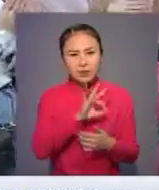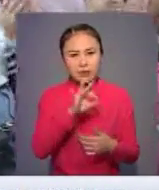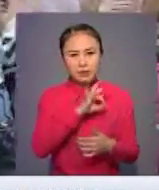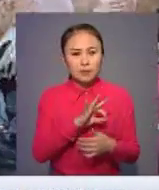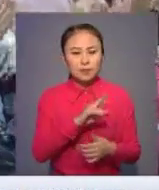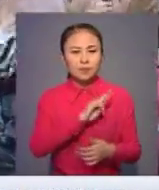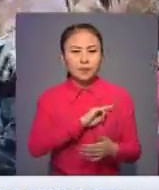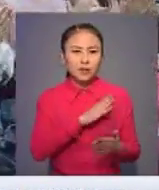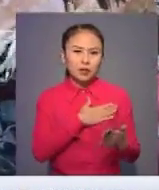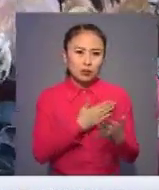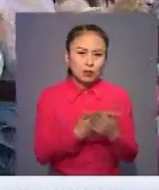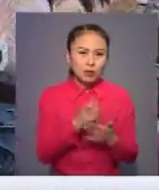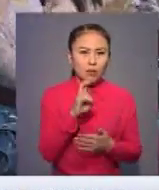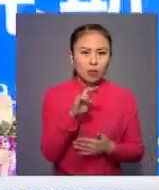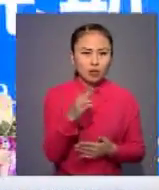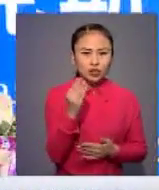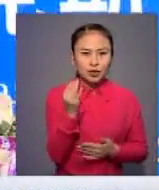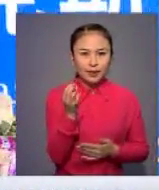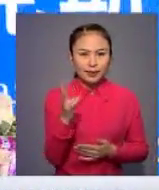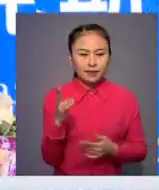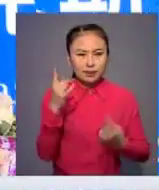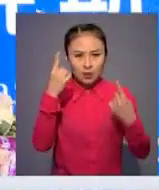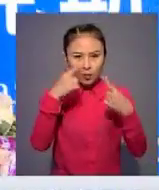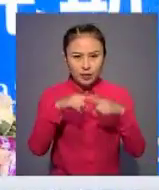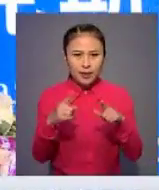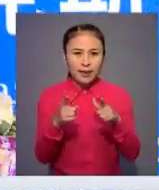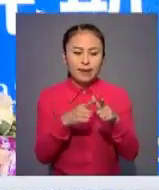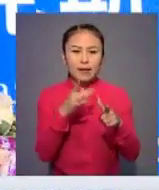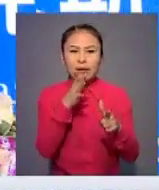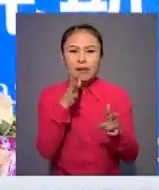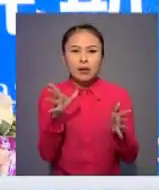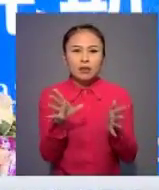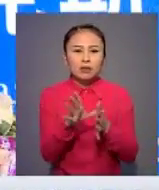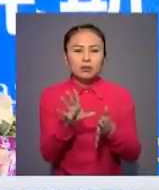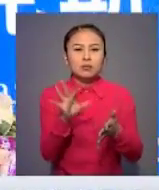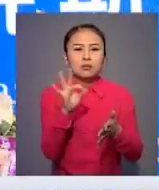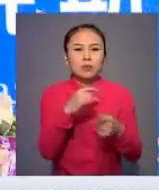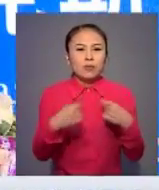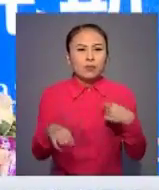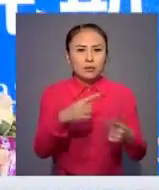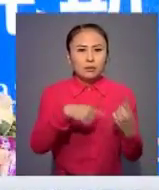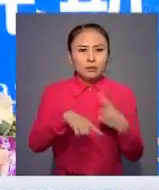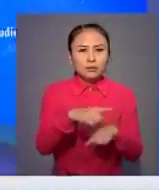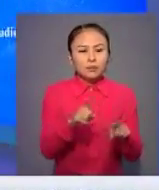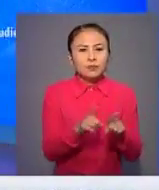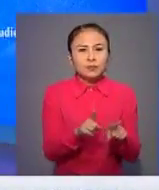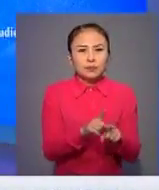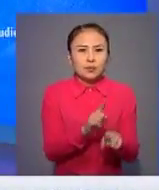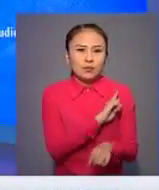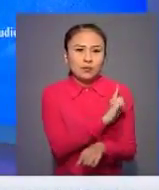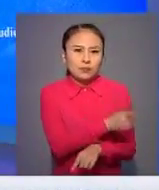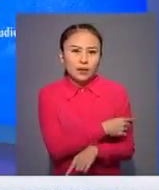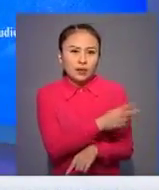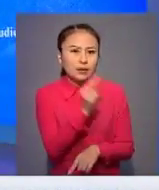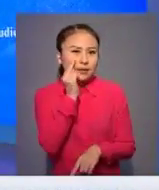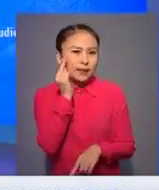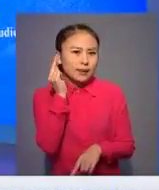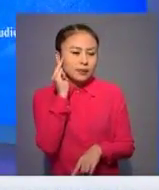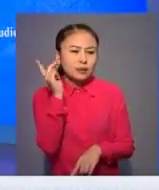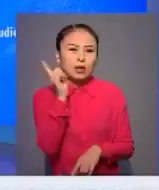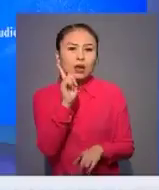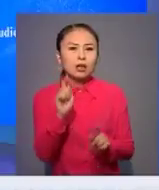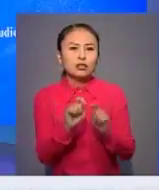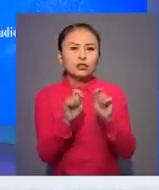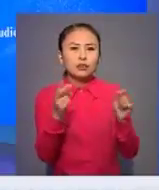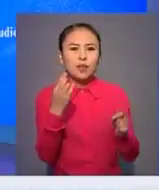экономика саласындағы бірлескен жобалар, блокчейн технологиясы, электронды сауда саттықты дамытуға да күш салғалы отыр. Бұл Қытай елінде